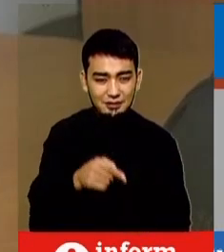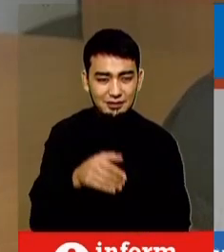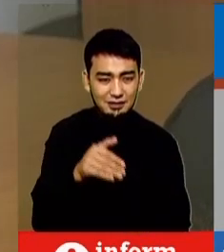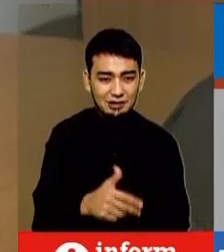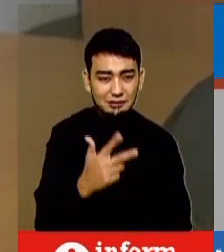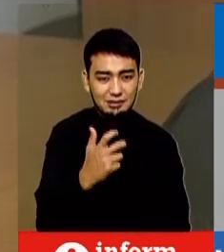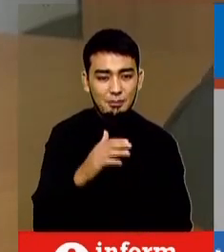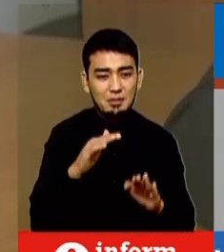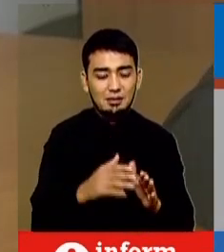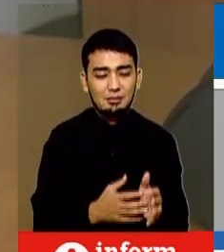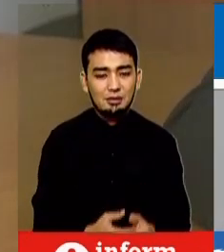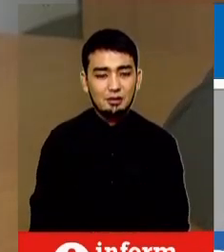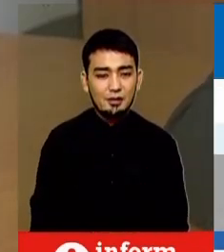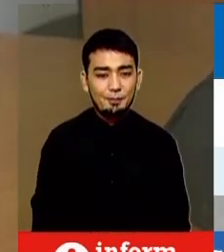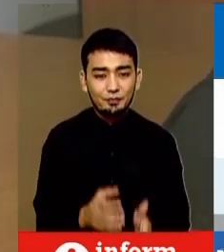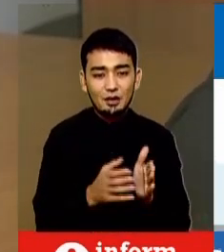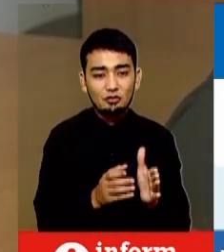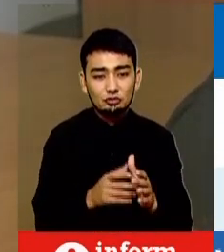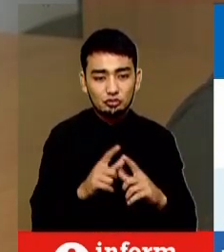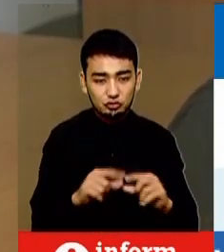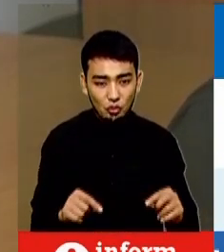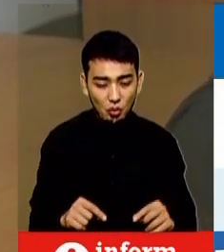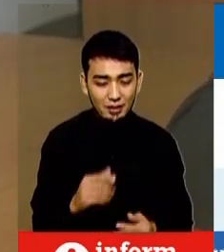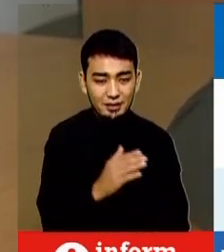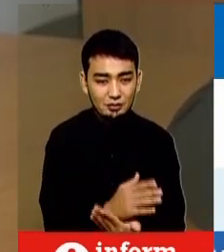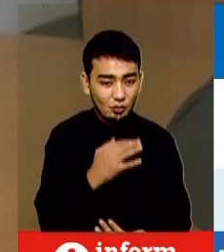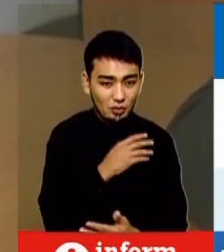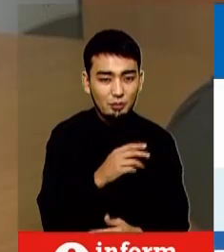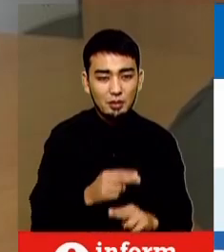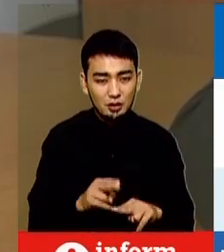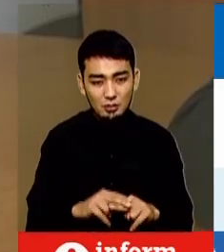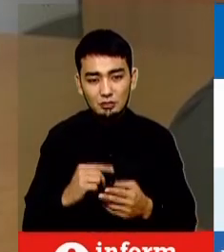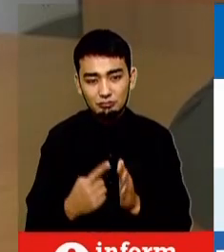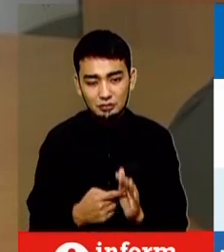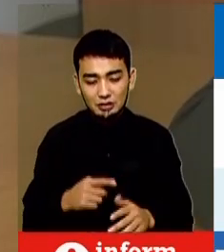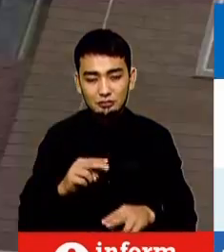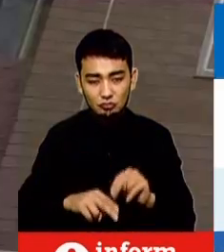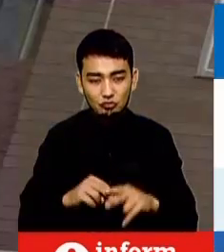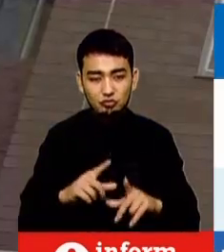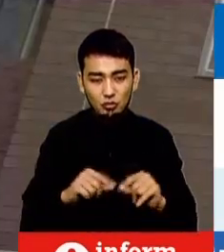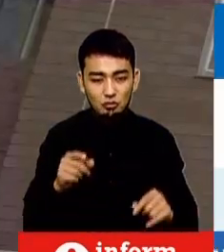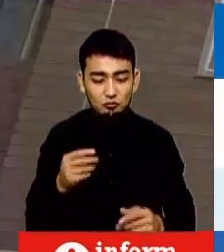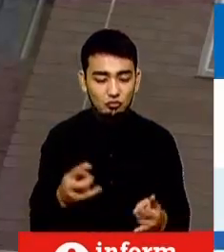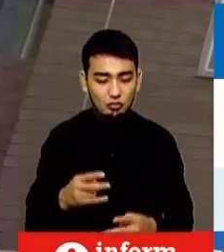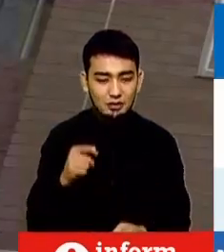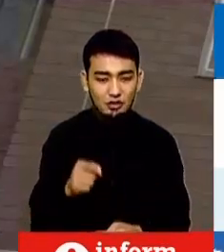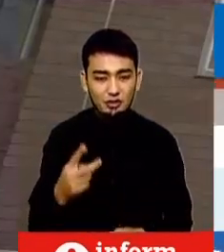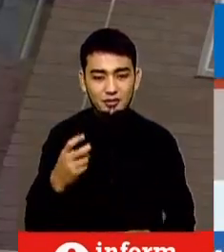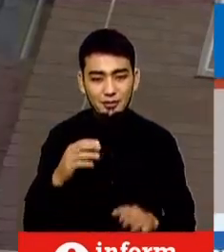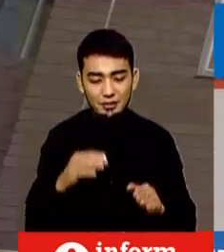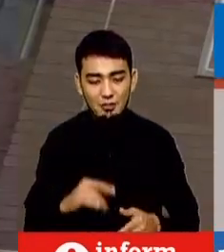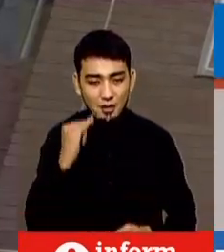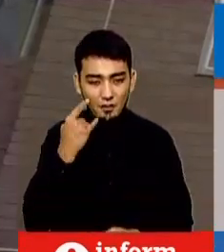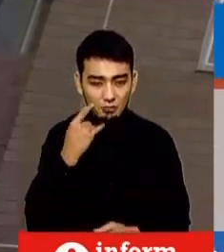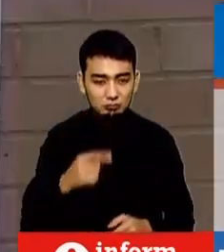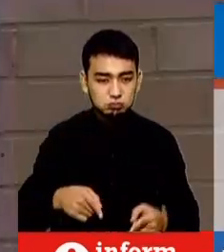школ наблюдается, и есть потребность в строительстве школы на 1200 мест. Павлодар растет и развивается,